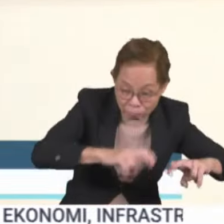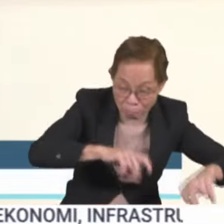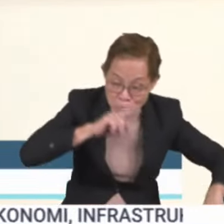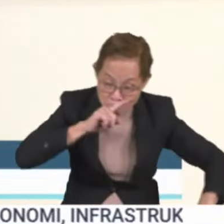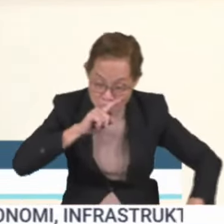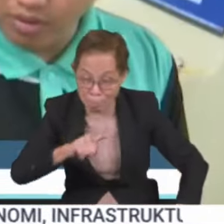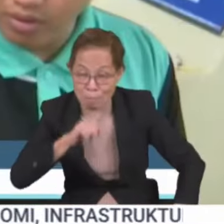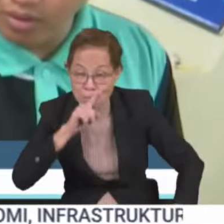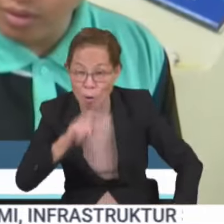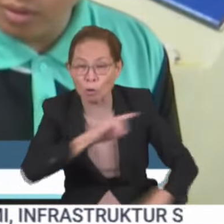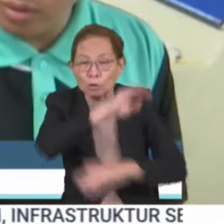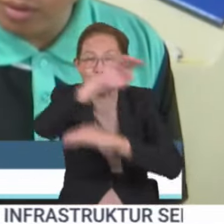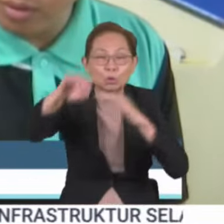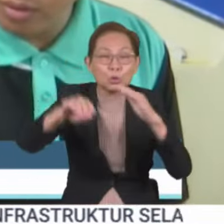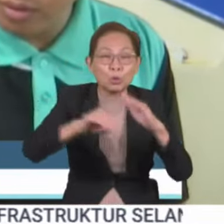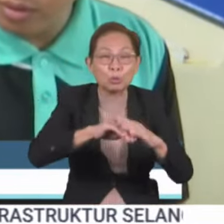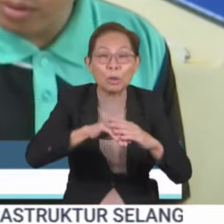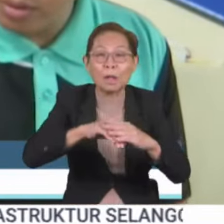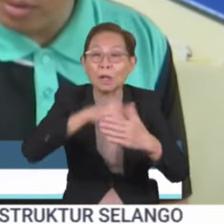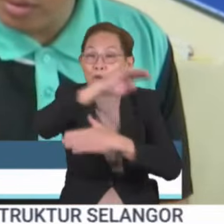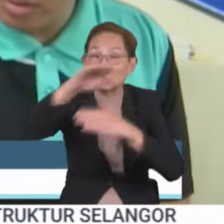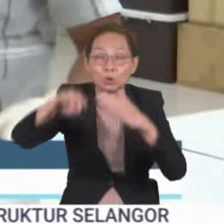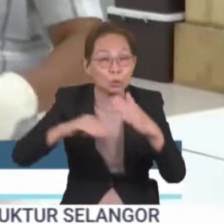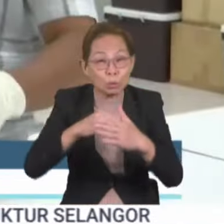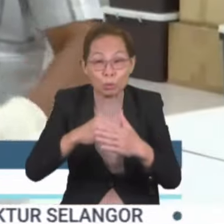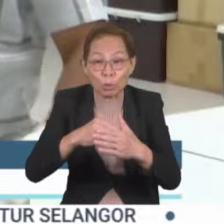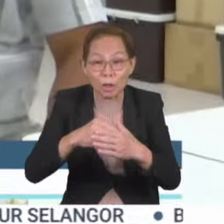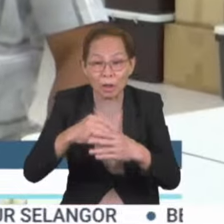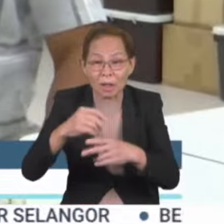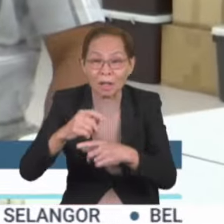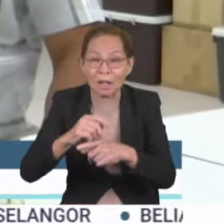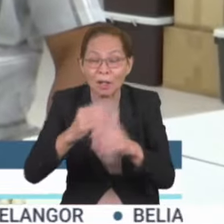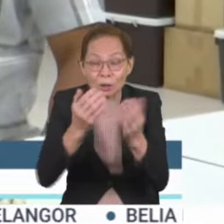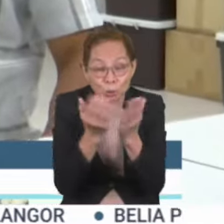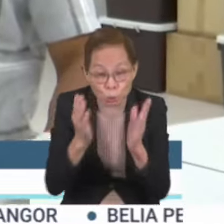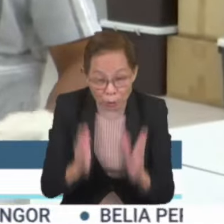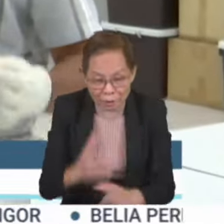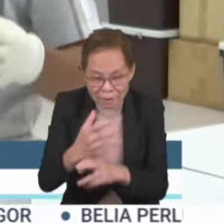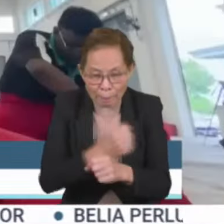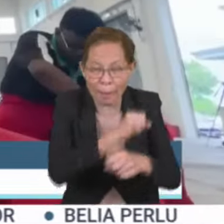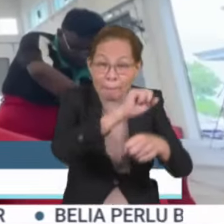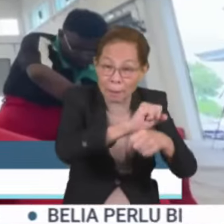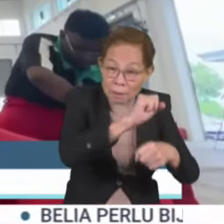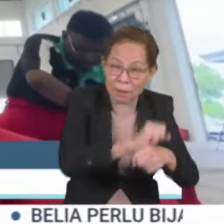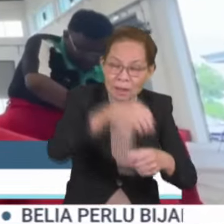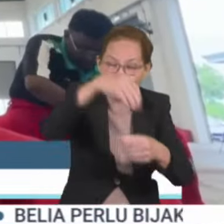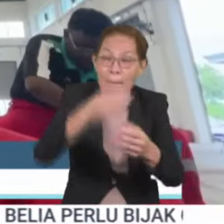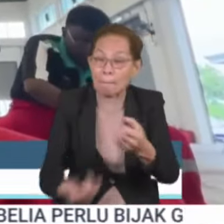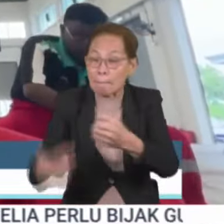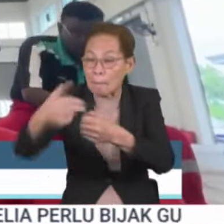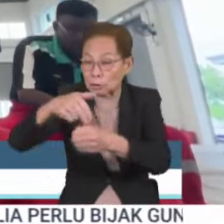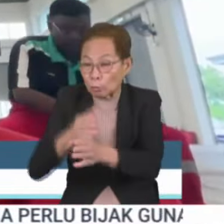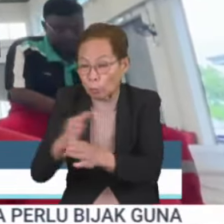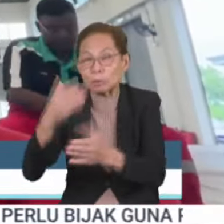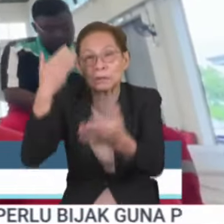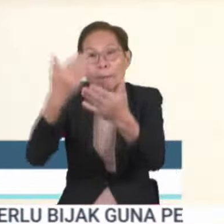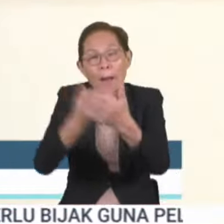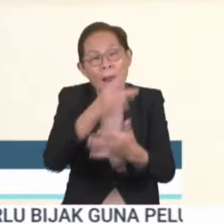memang semua mereka tu dapat pekerjaan lah. Tapi yang masuk dalam bidang ni kita boleh katakan sehingga